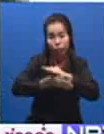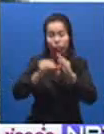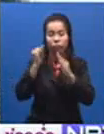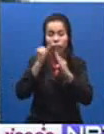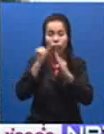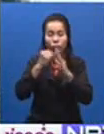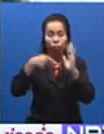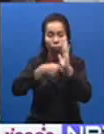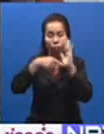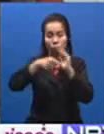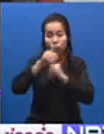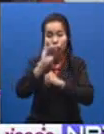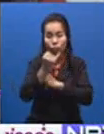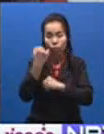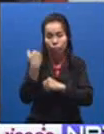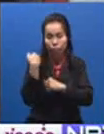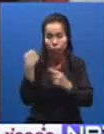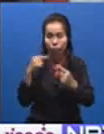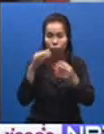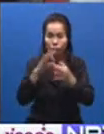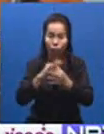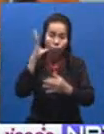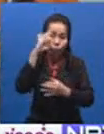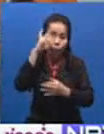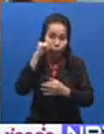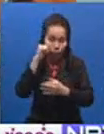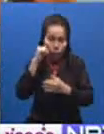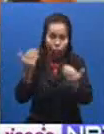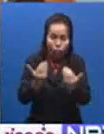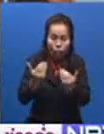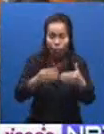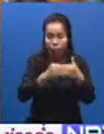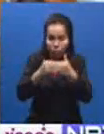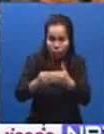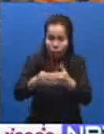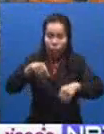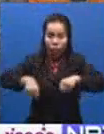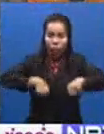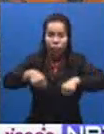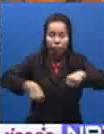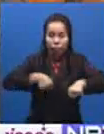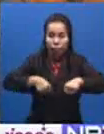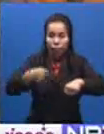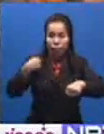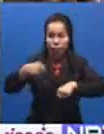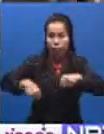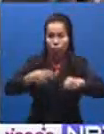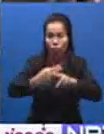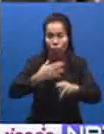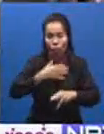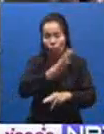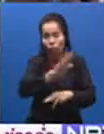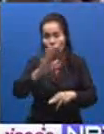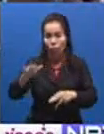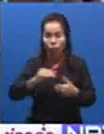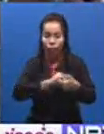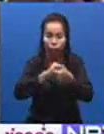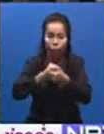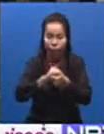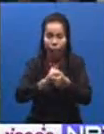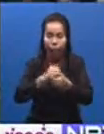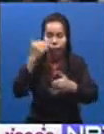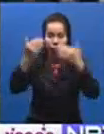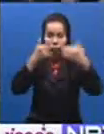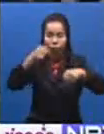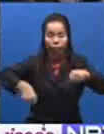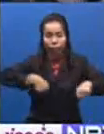ประจวบคีรีขันธ์โดยมีพ่อแม่ผู้ปกครองพาลูกจูงหลานนำจักรยานคันโปรดออกมาร่วมกิจกรรมที่